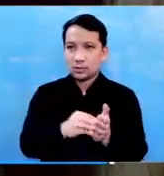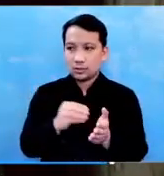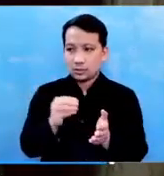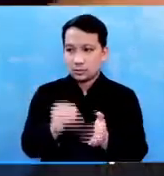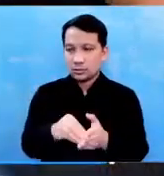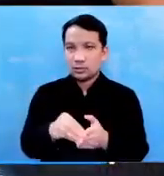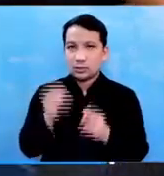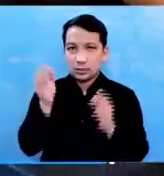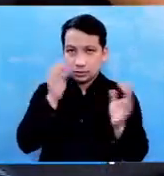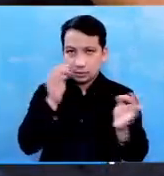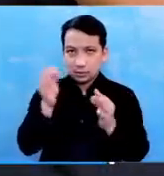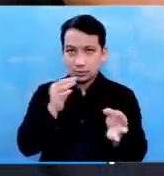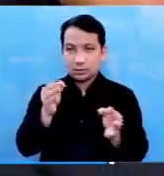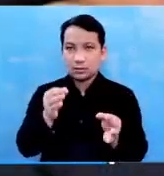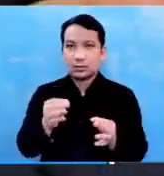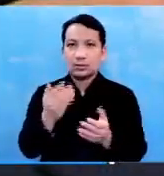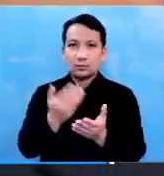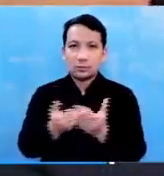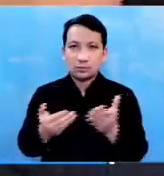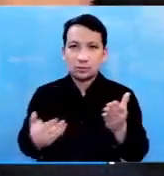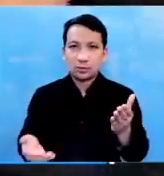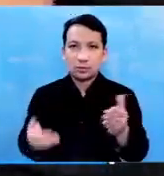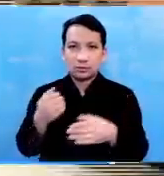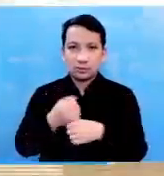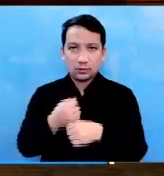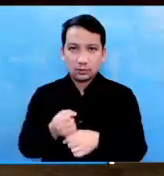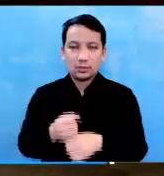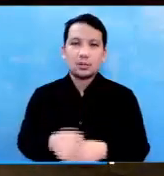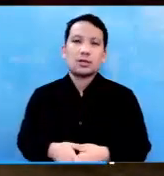halaga ng droga at mga materyales sa paggawa nito.